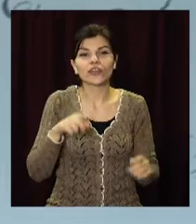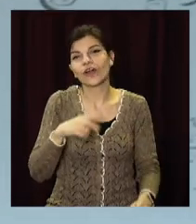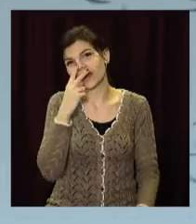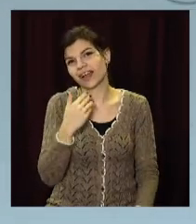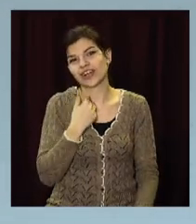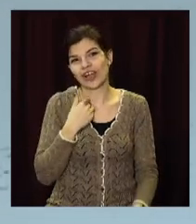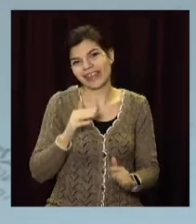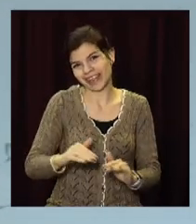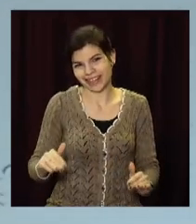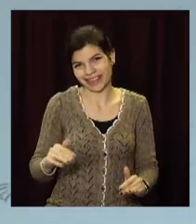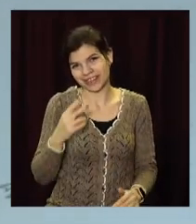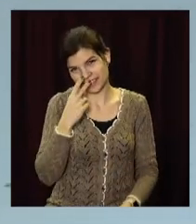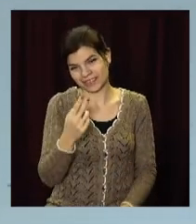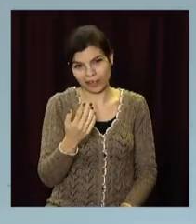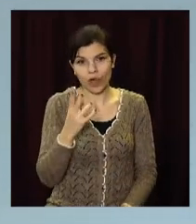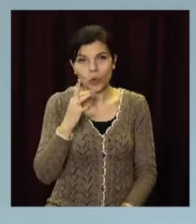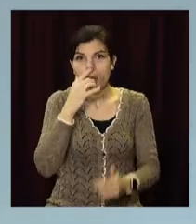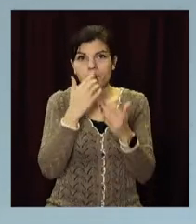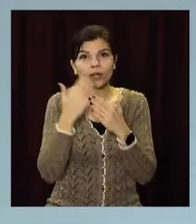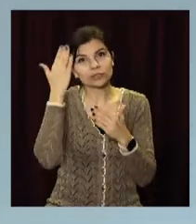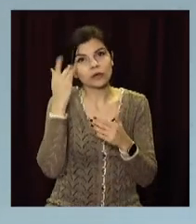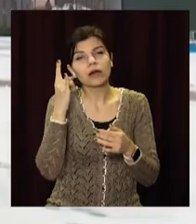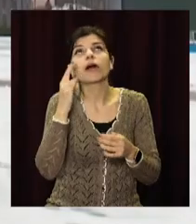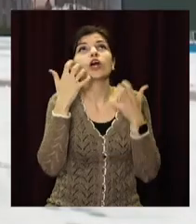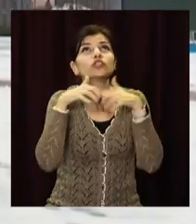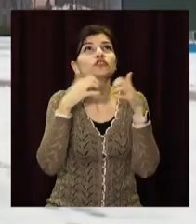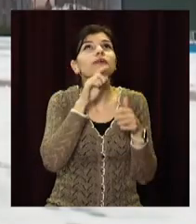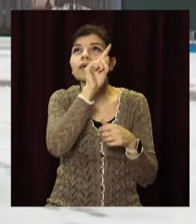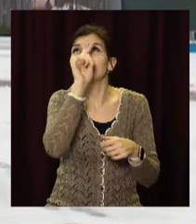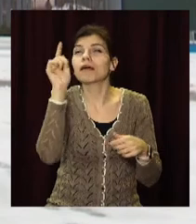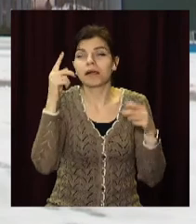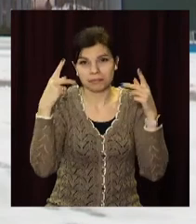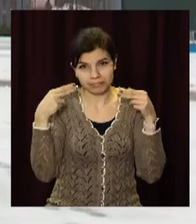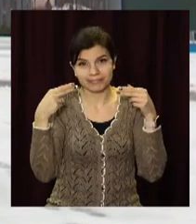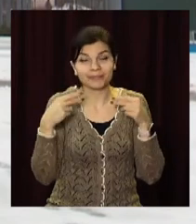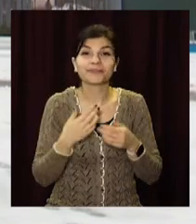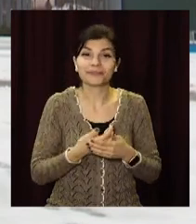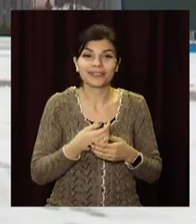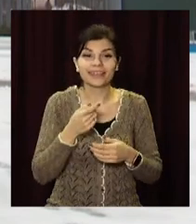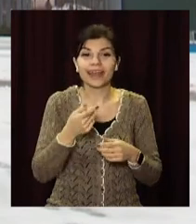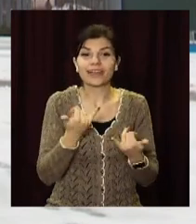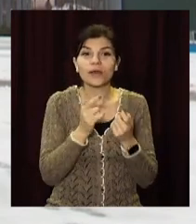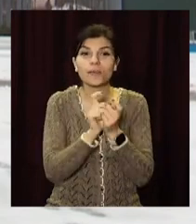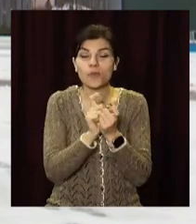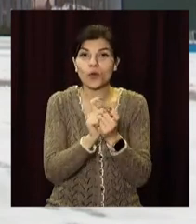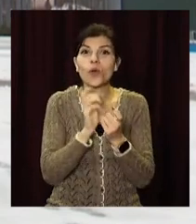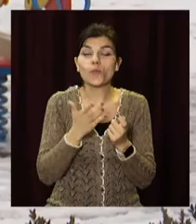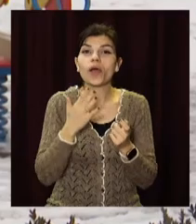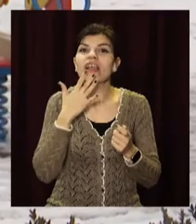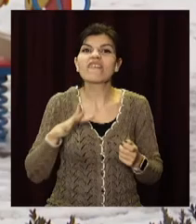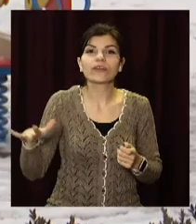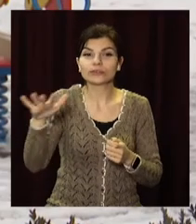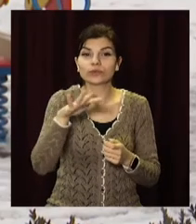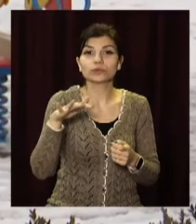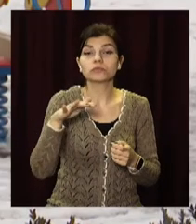так по-дитячому, але перед сном діти їх рахують. А тепер Обухівський дитсадок побореться ще й за престижну премію Євросоюзу в